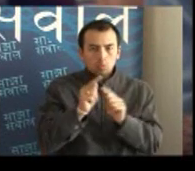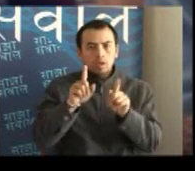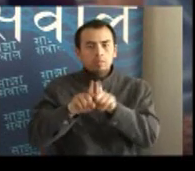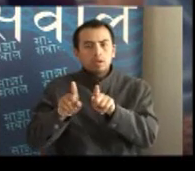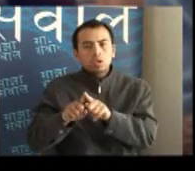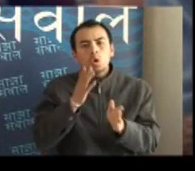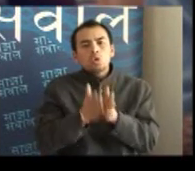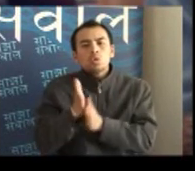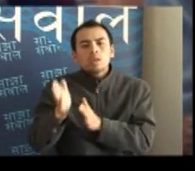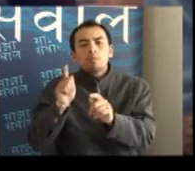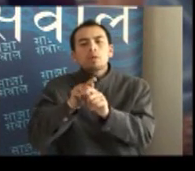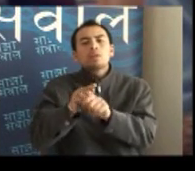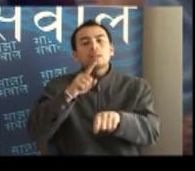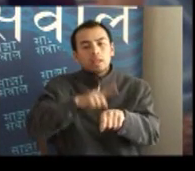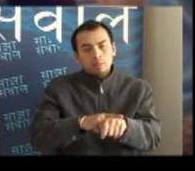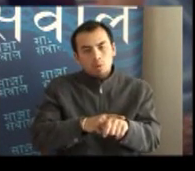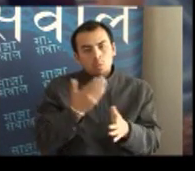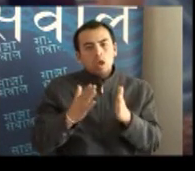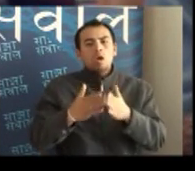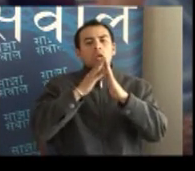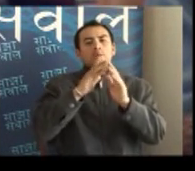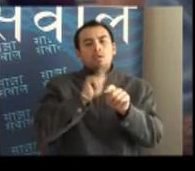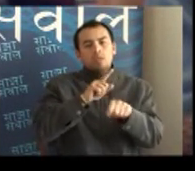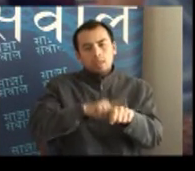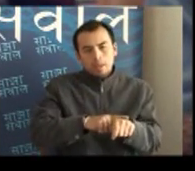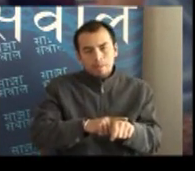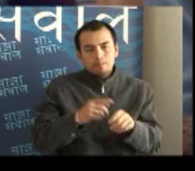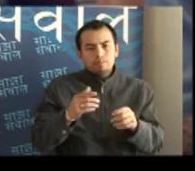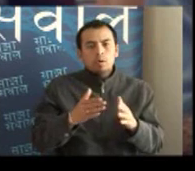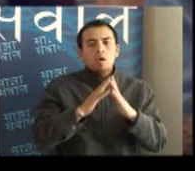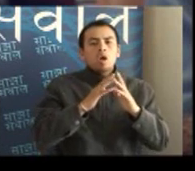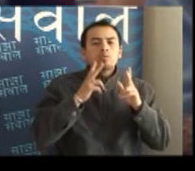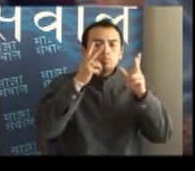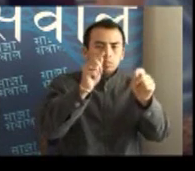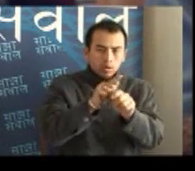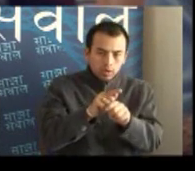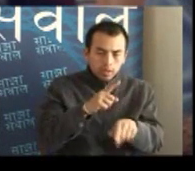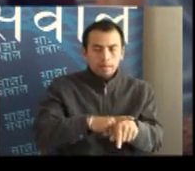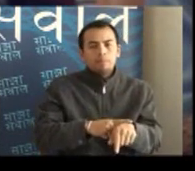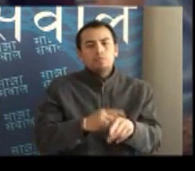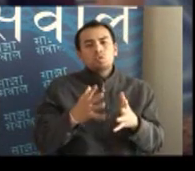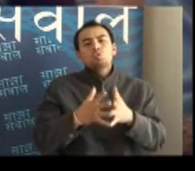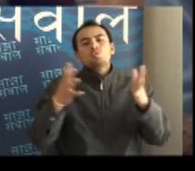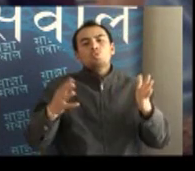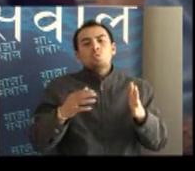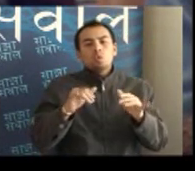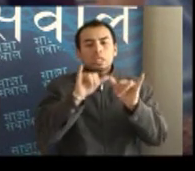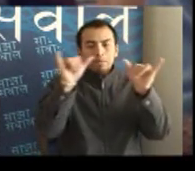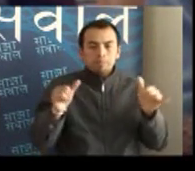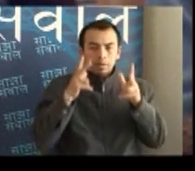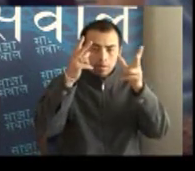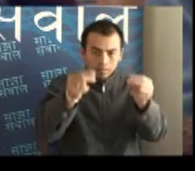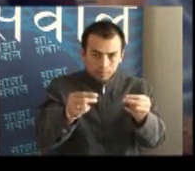पनि योजना भन्दाखेरि, चाहे त्यो घर बनाउन होस्, चाहे अपार्टमेन्ट बनाउन होस्, चाहे ठुलो मल बनाउन